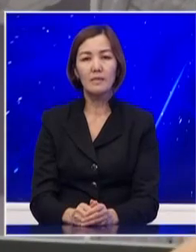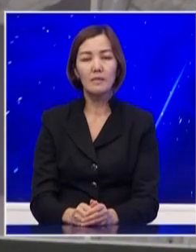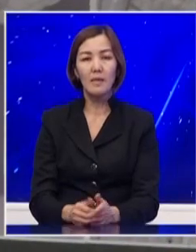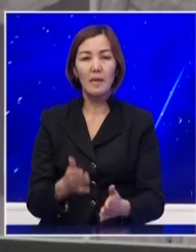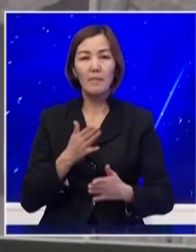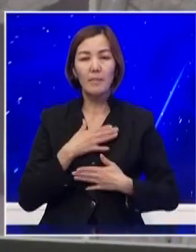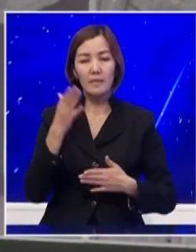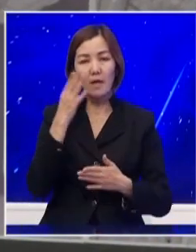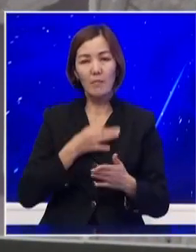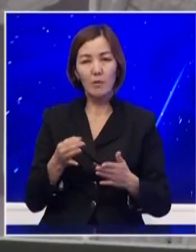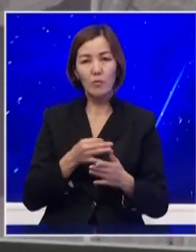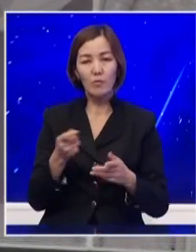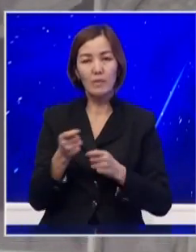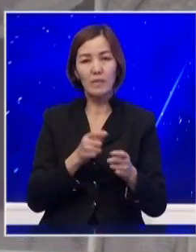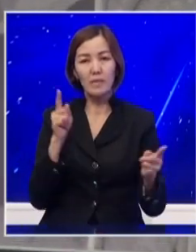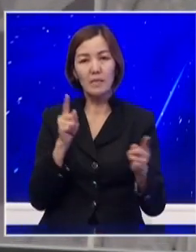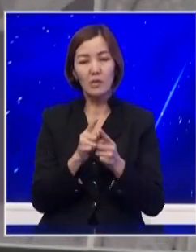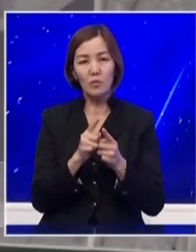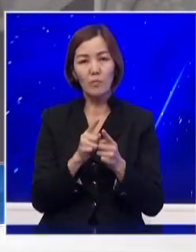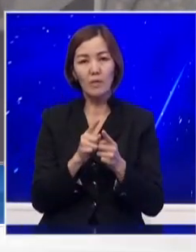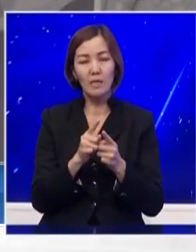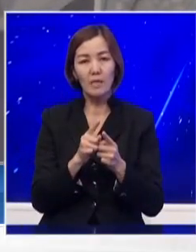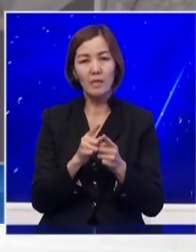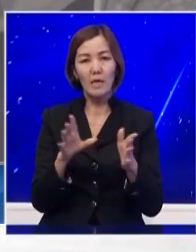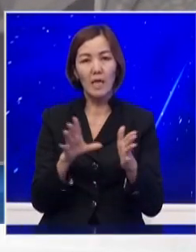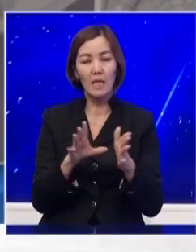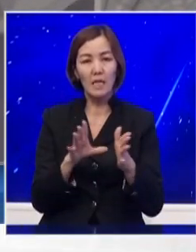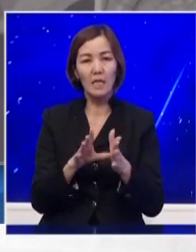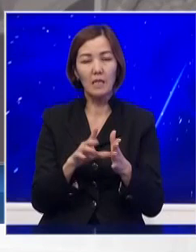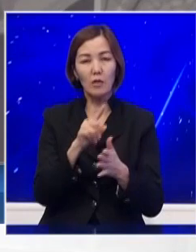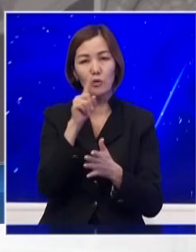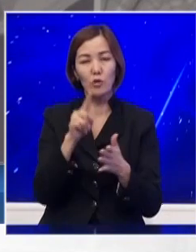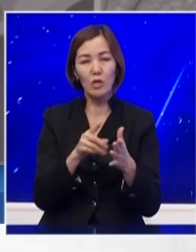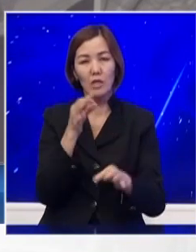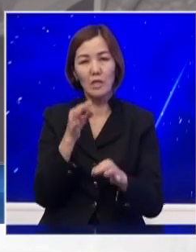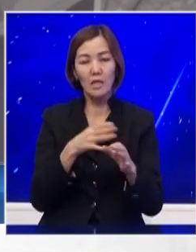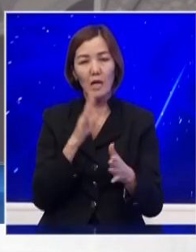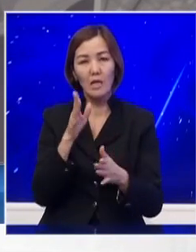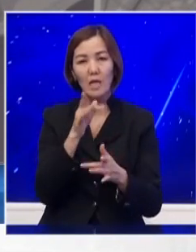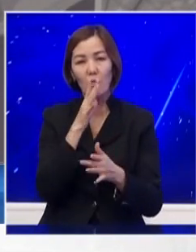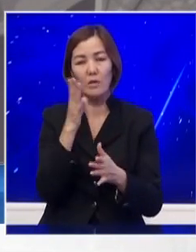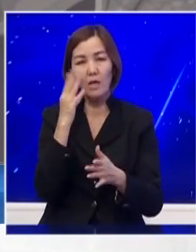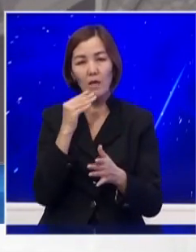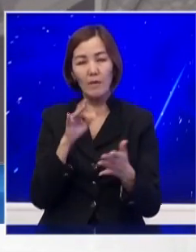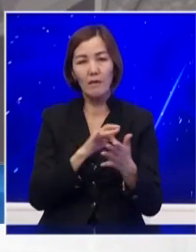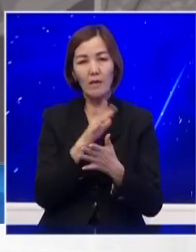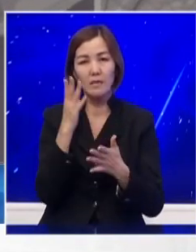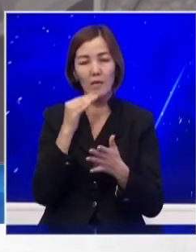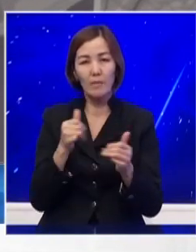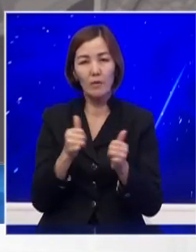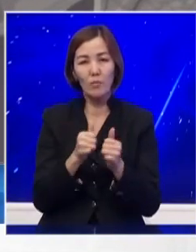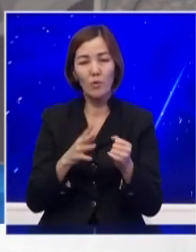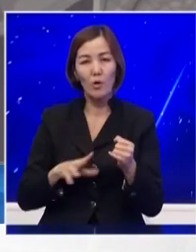Біз Алматы облысы әкімімен кездесуде өңірдегі энергия көздері туралы сауалдарды талқыладық. Біз алда Алматы қаласы мен Алматы облысы аумағының